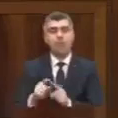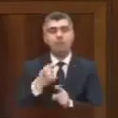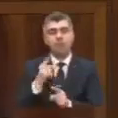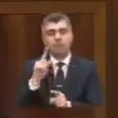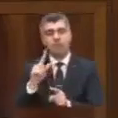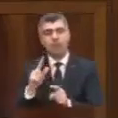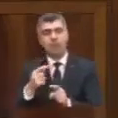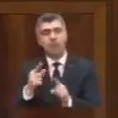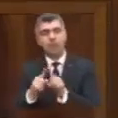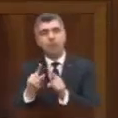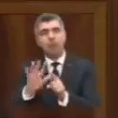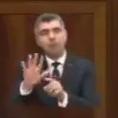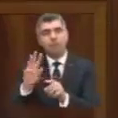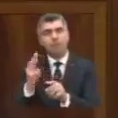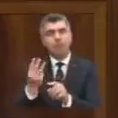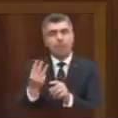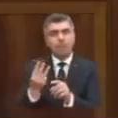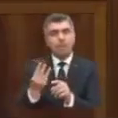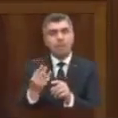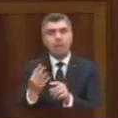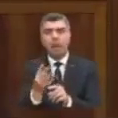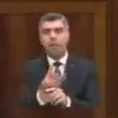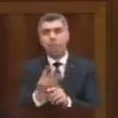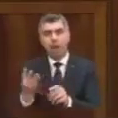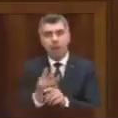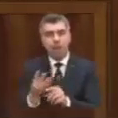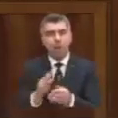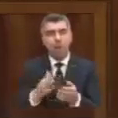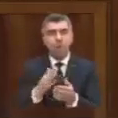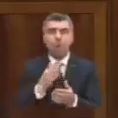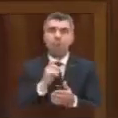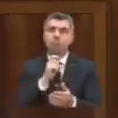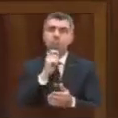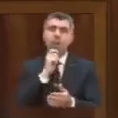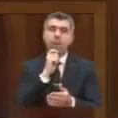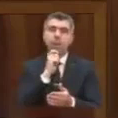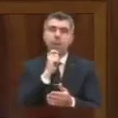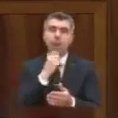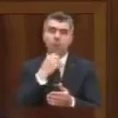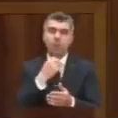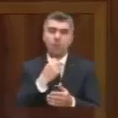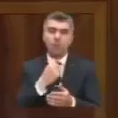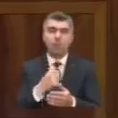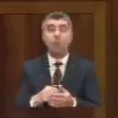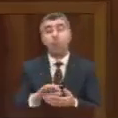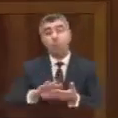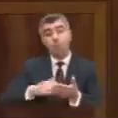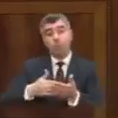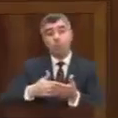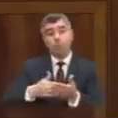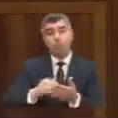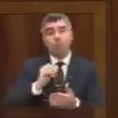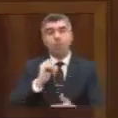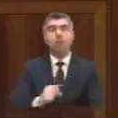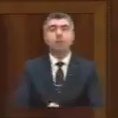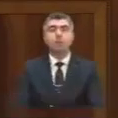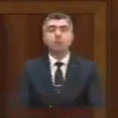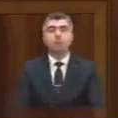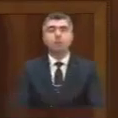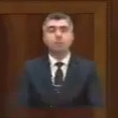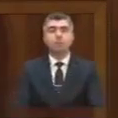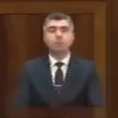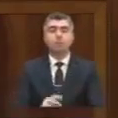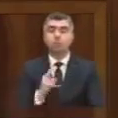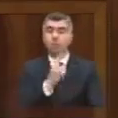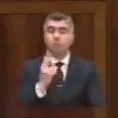ولا 35 ولا 43 ولا 45 باقيين تروح لحد الساعة. والدليل تصريح ديال ديال ديال